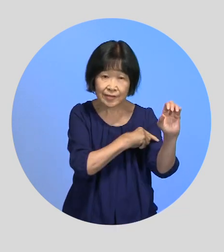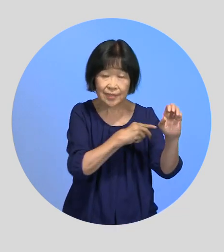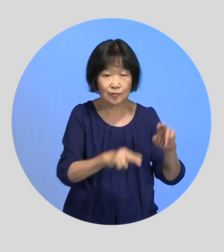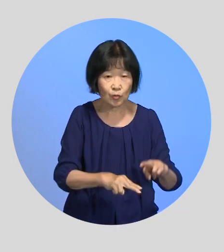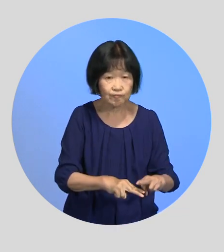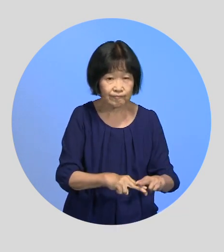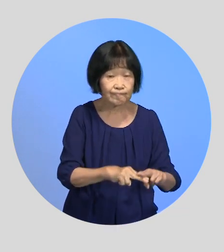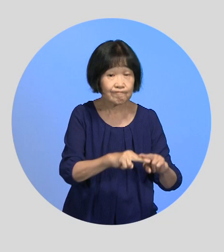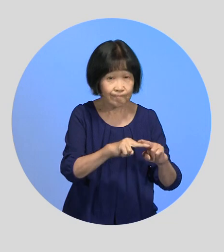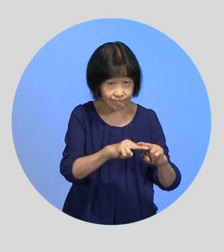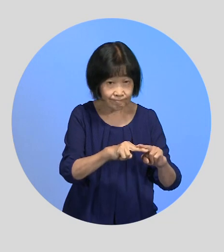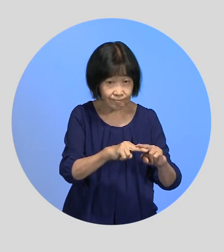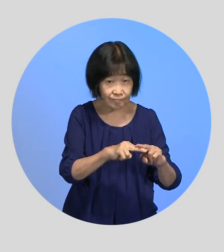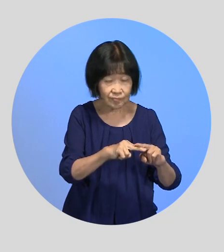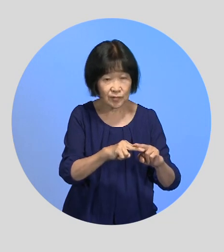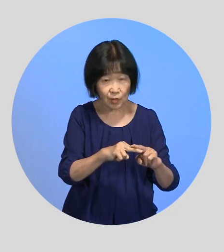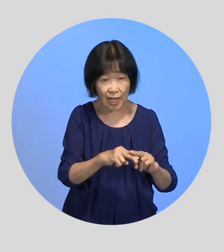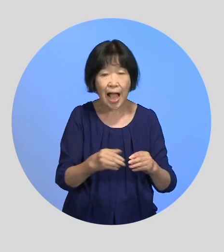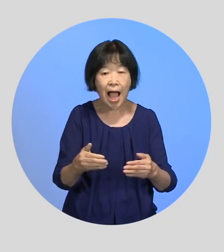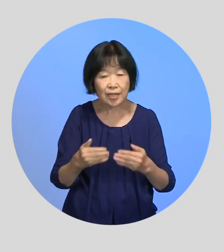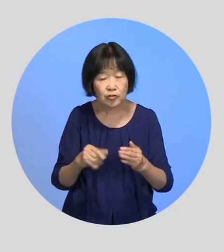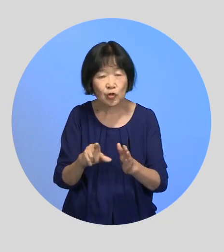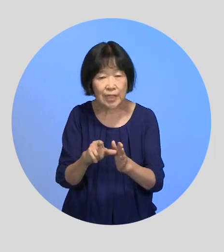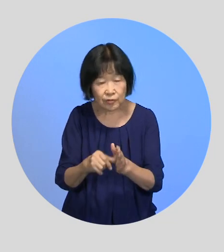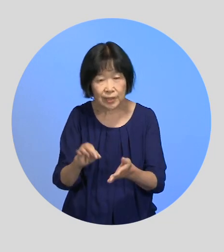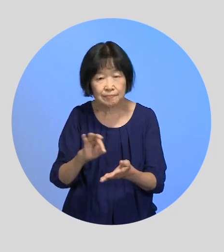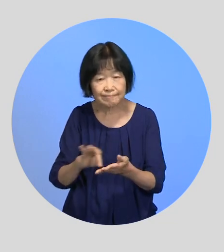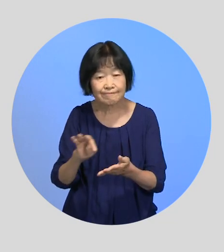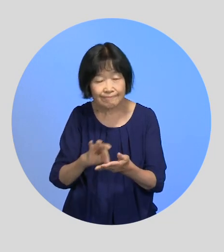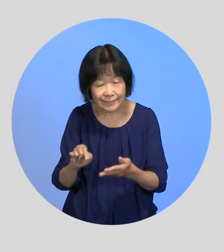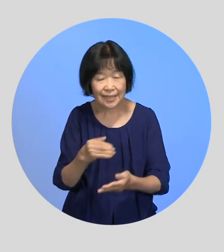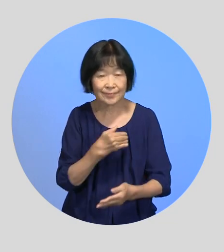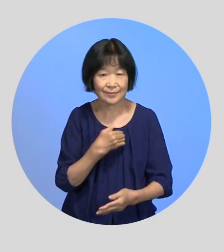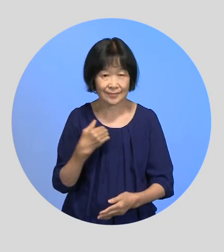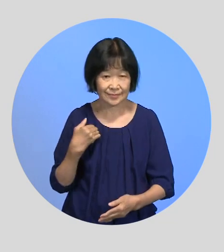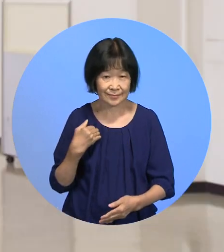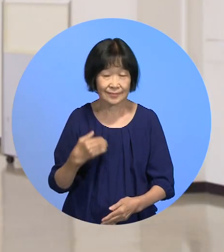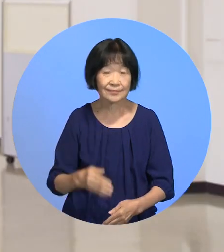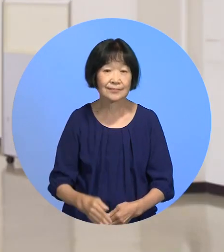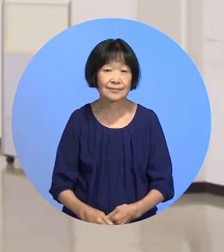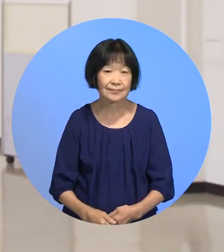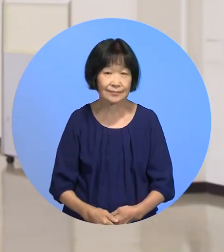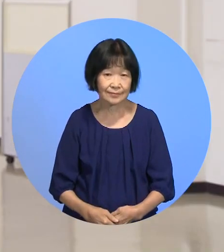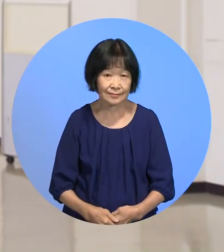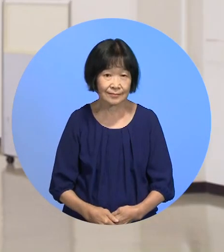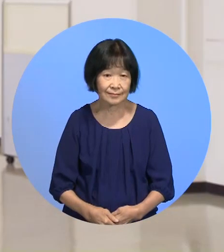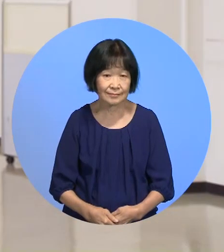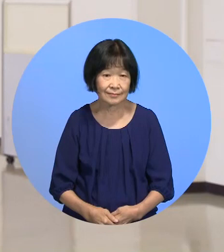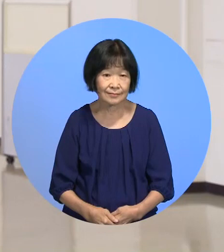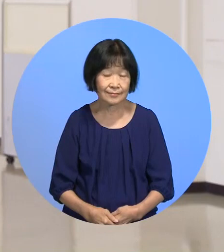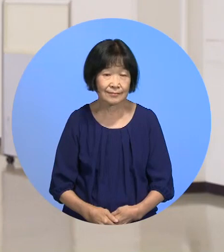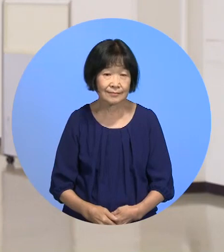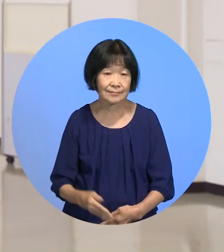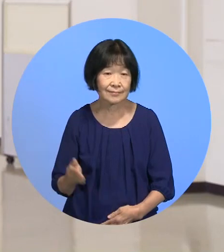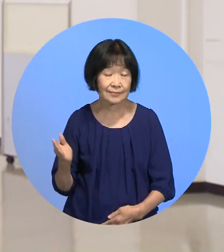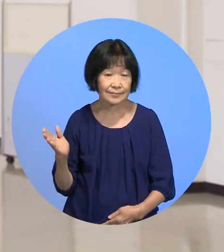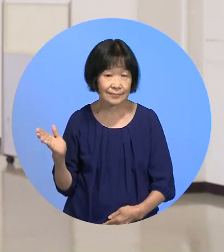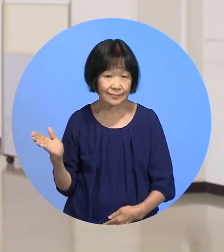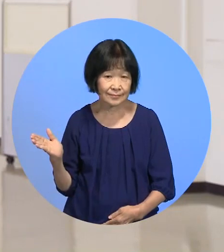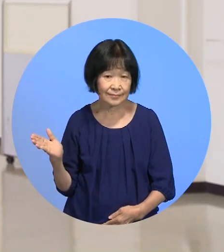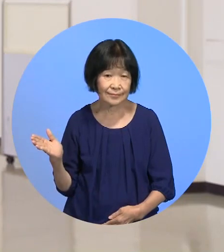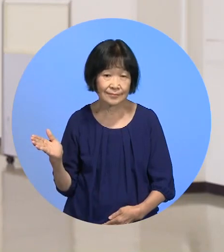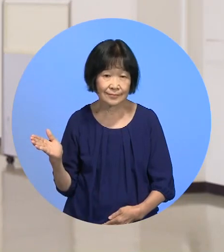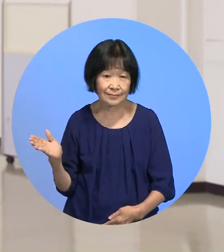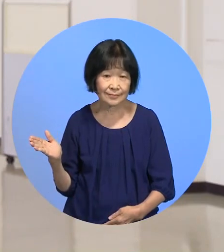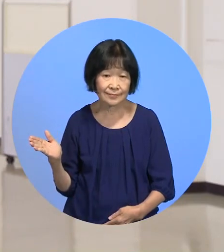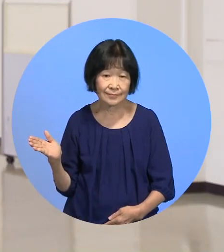一時的に蓄積したり、また必要に応じて出し入れしています。血行の良い内臓周りにあるため、つ